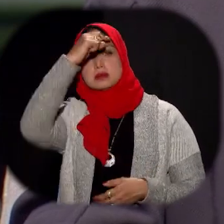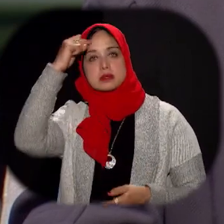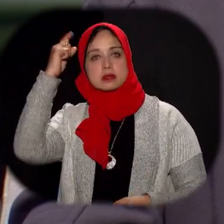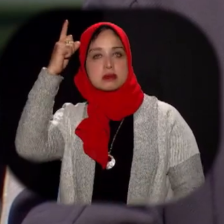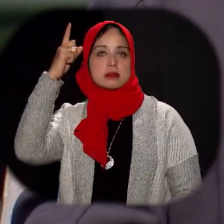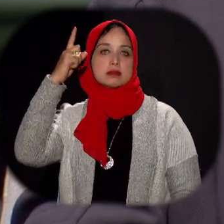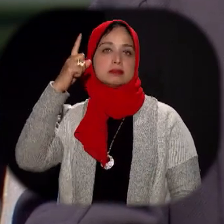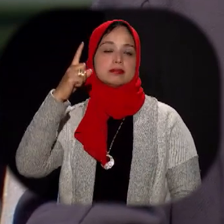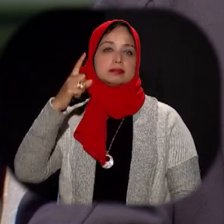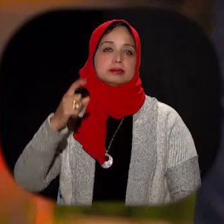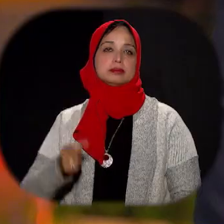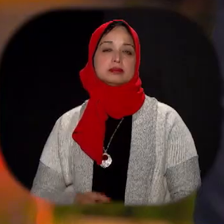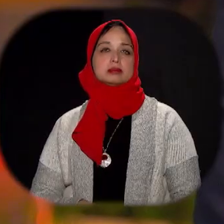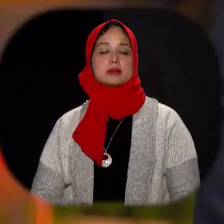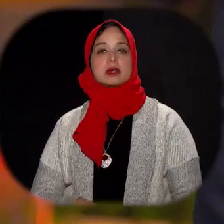الله حققوا نجاح جامد جدا جدا